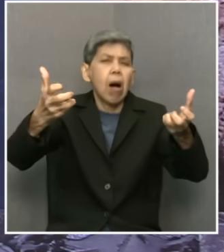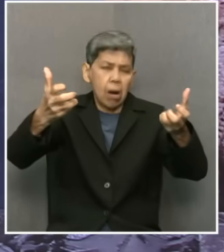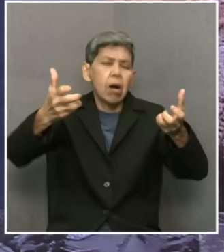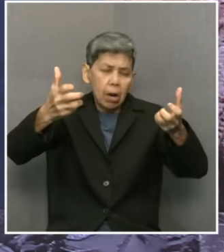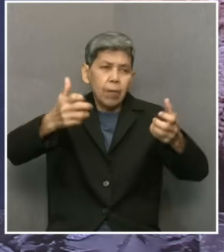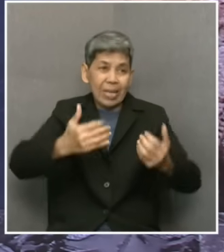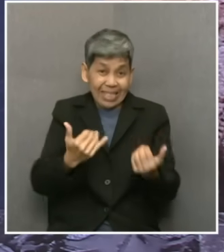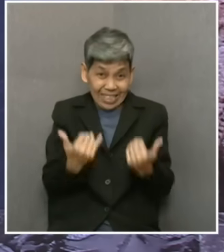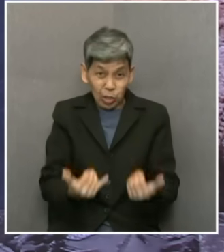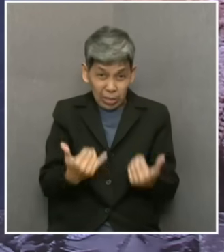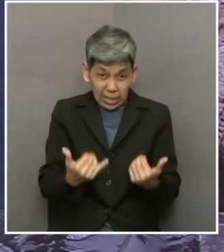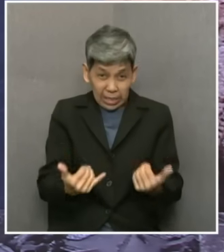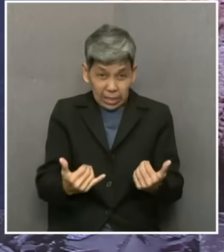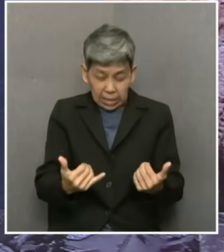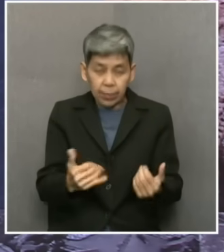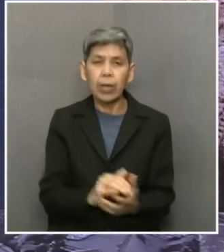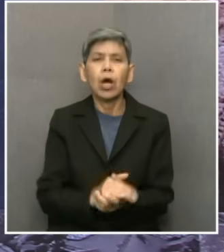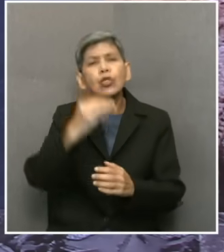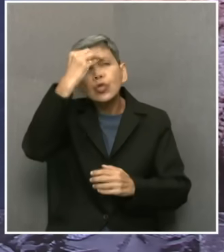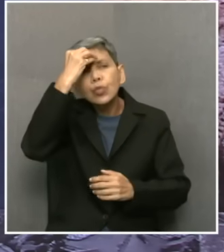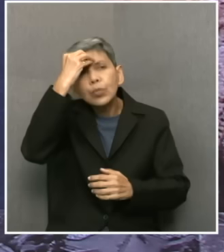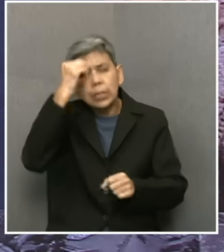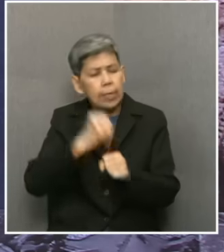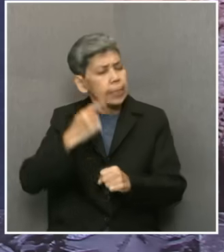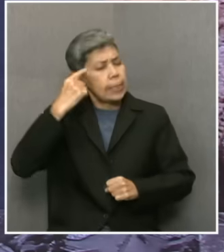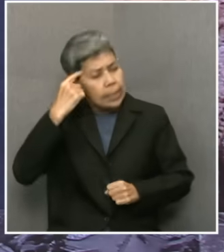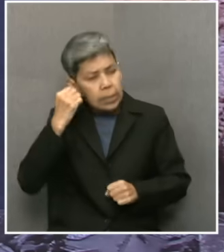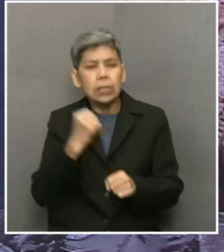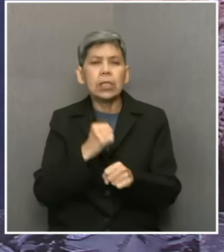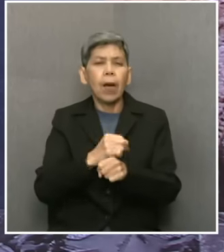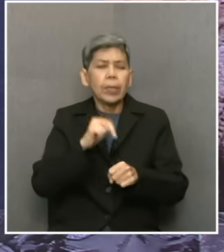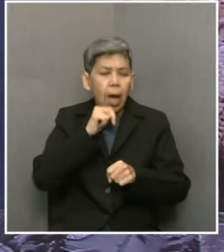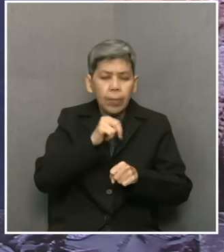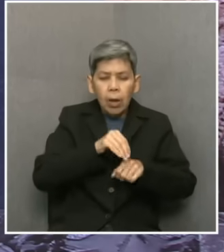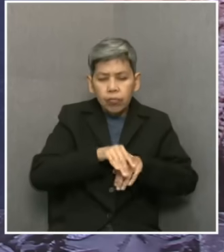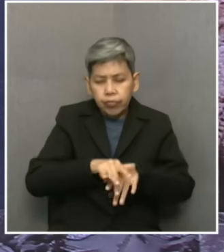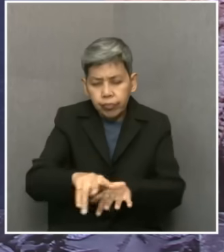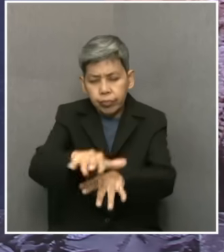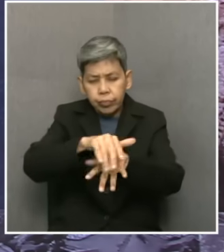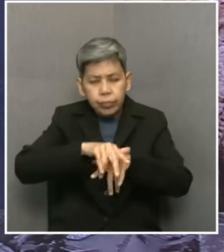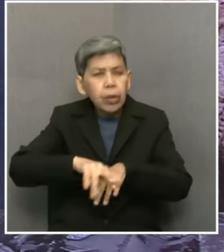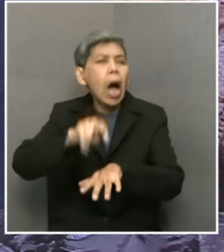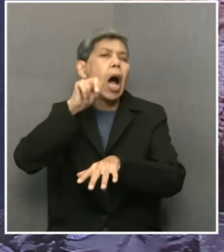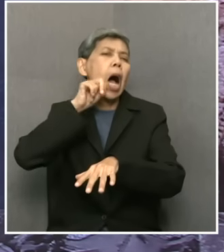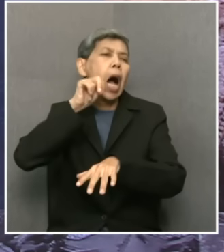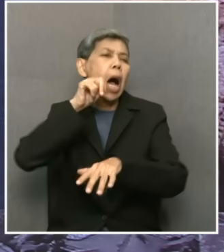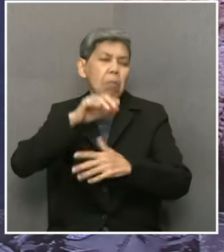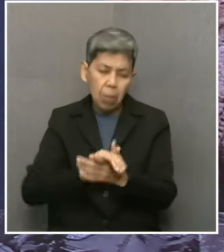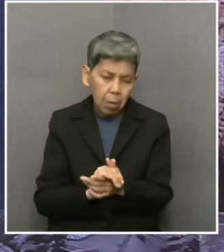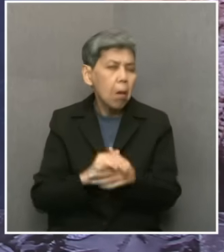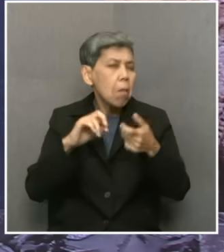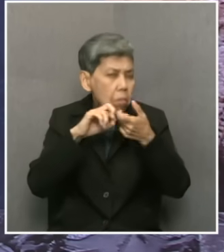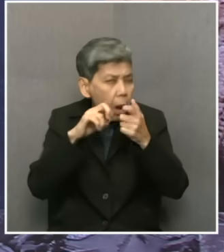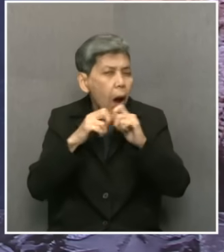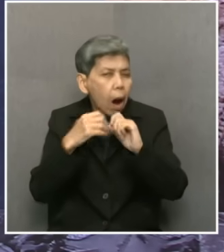แล้วปัจจุบันเองหลังจากที่ทางญี่ปุ่นตัดสินใจปล่อยน้ำเสียบำบัดแล้วจากโรงไฟฟ้านิวเคลียร์ก็ยังคงเป็นประเด็นปัญห